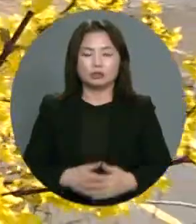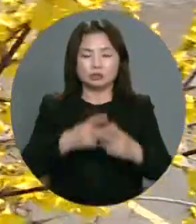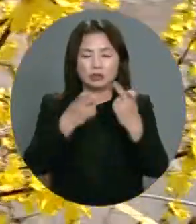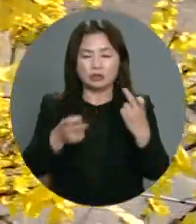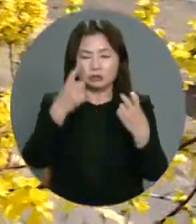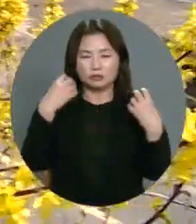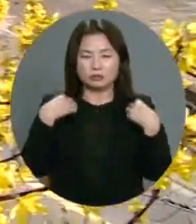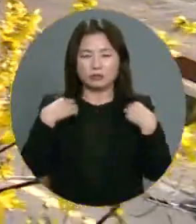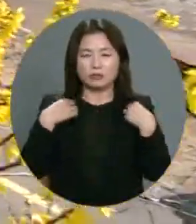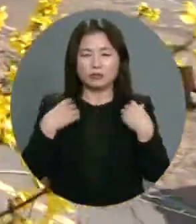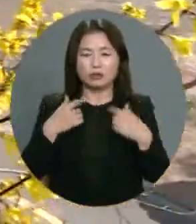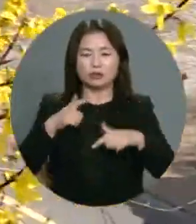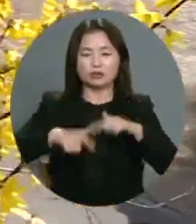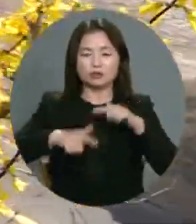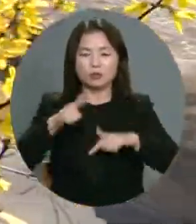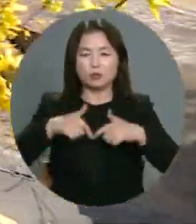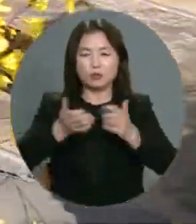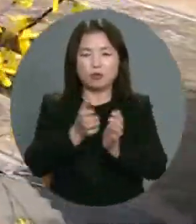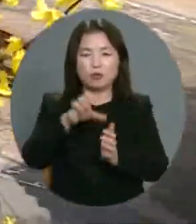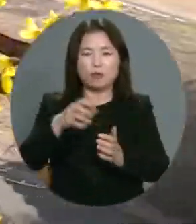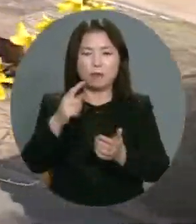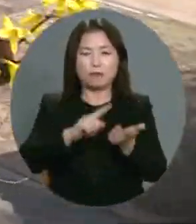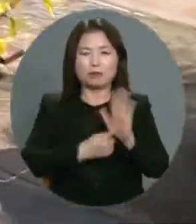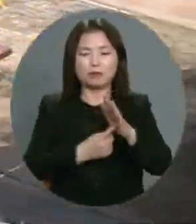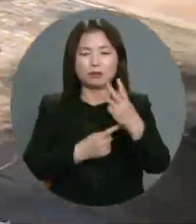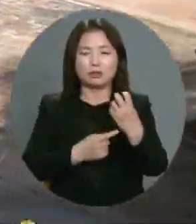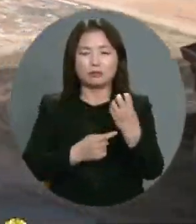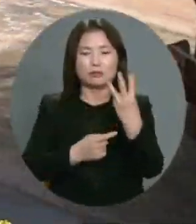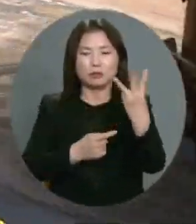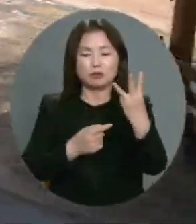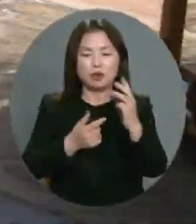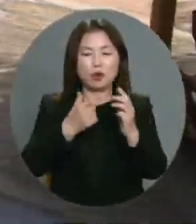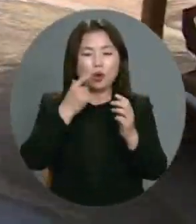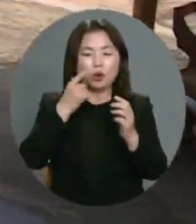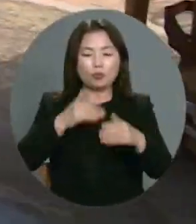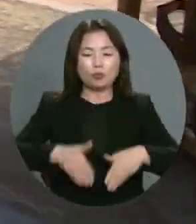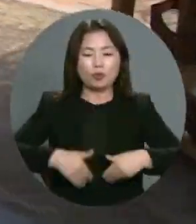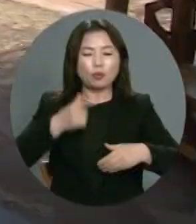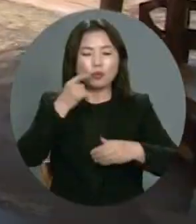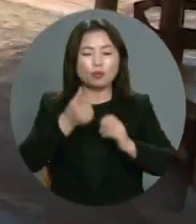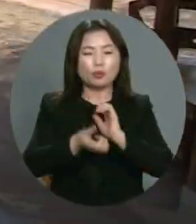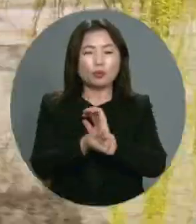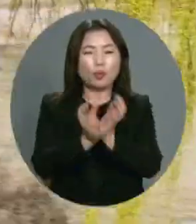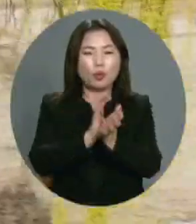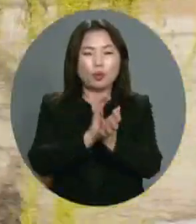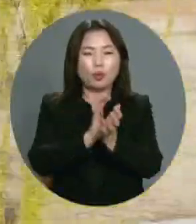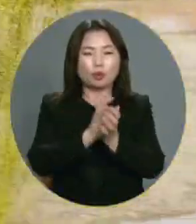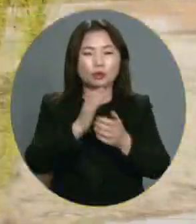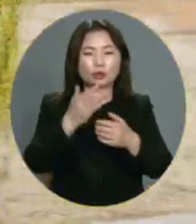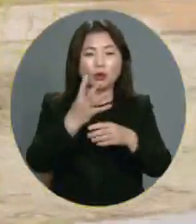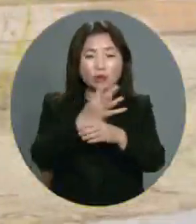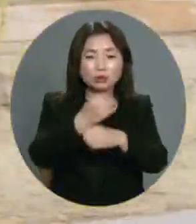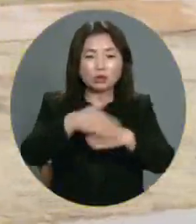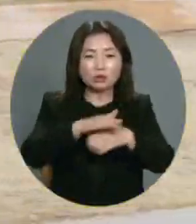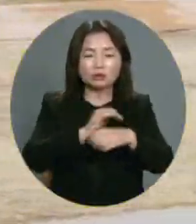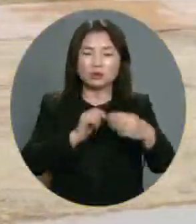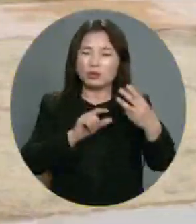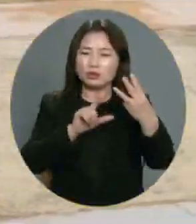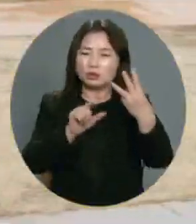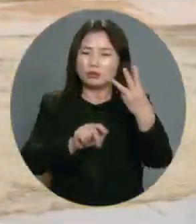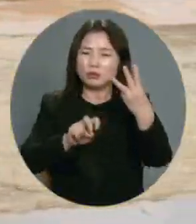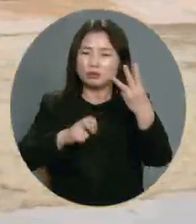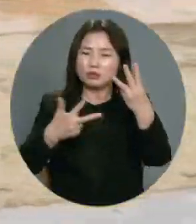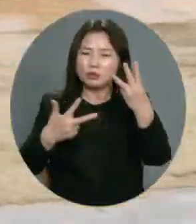산림청과 국립수목원에서 발표한 2023년 봄꽃 개화 예측지도에 따르면 대구와 경북의 봄꽃은